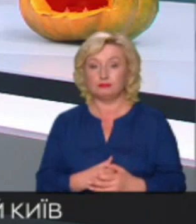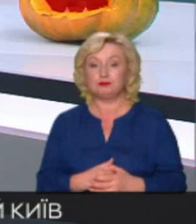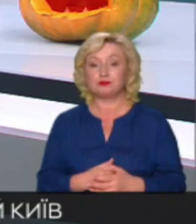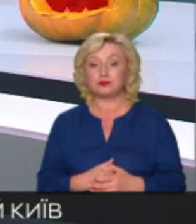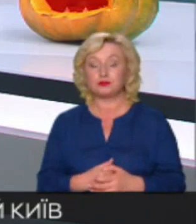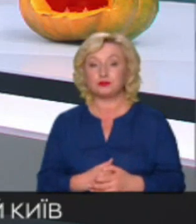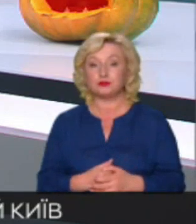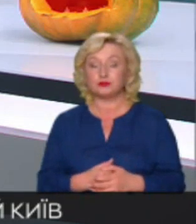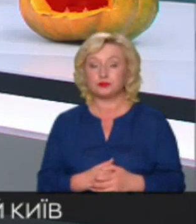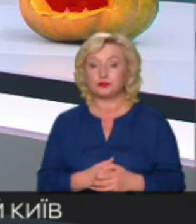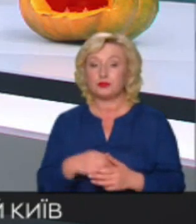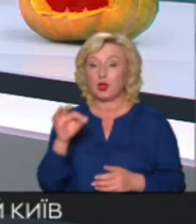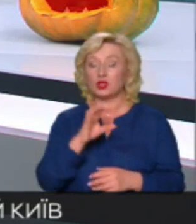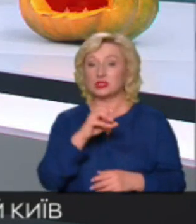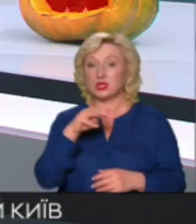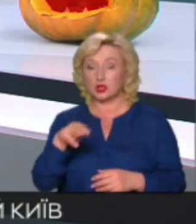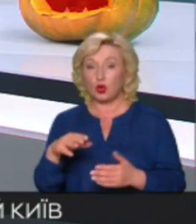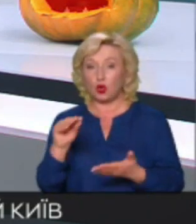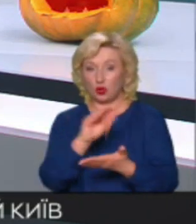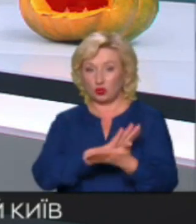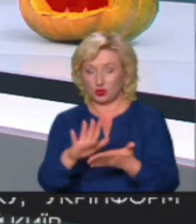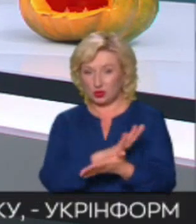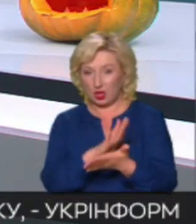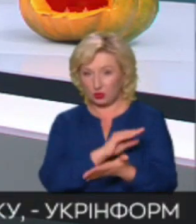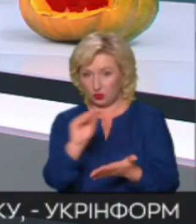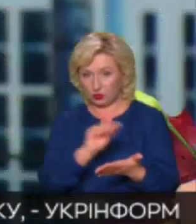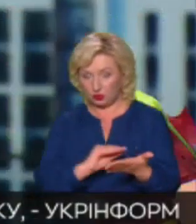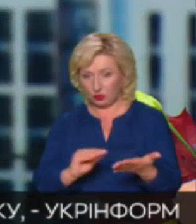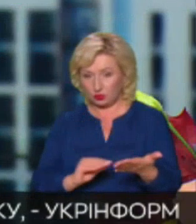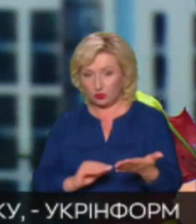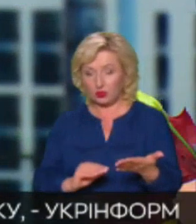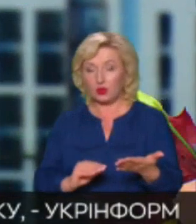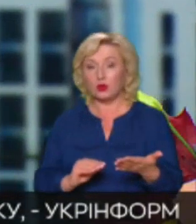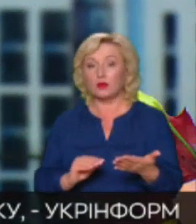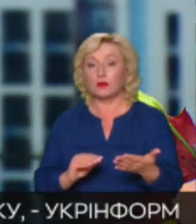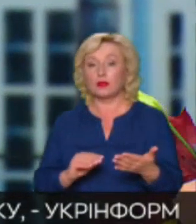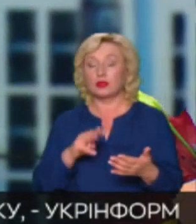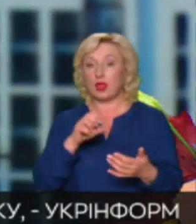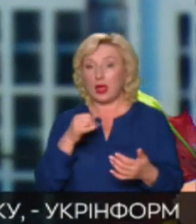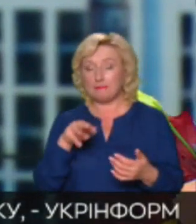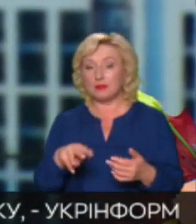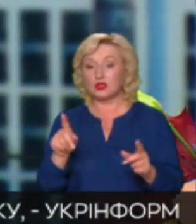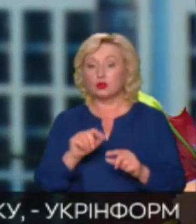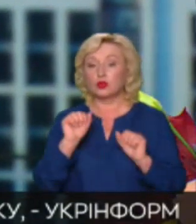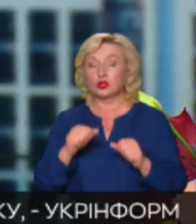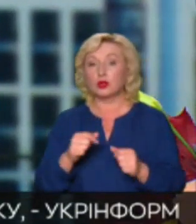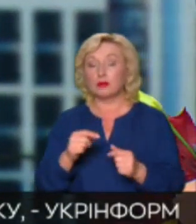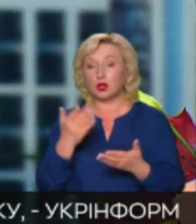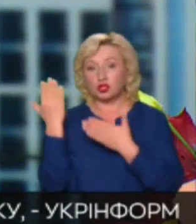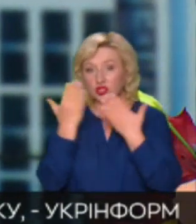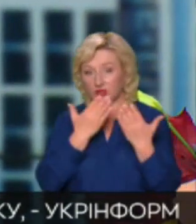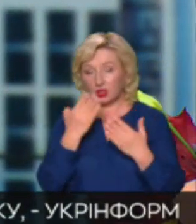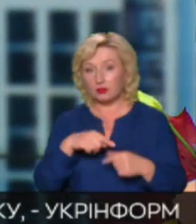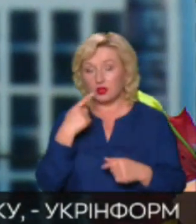про статтю у Time і про, скажімо так, який вона нам меседж несе, і що можна прочитати між рядків. Ми зараз